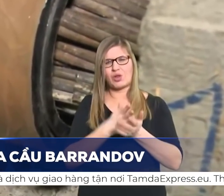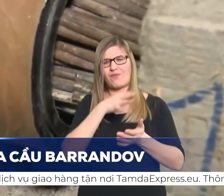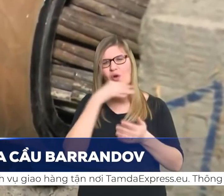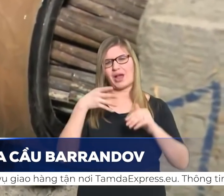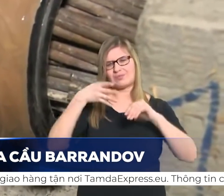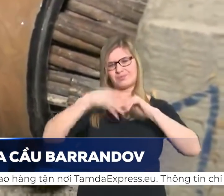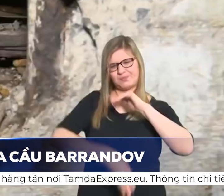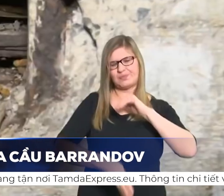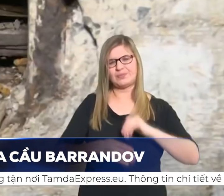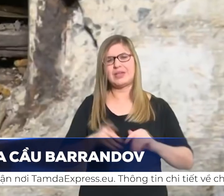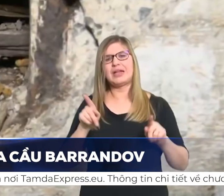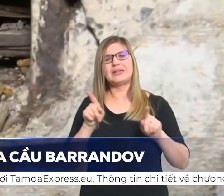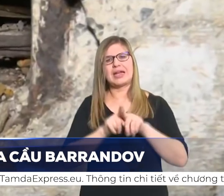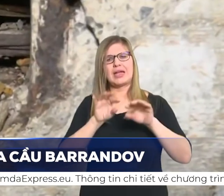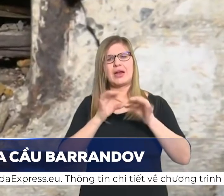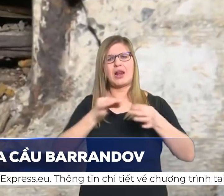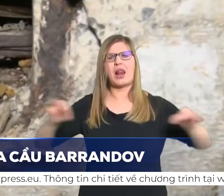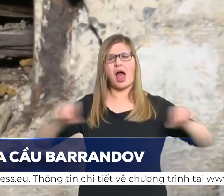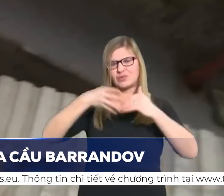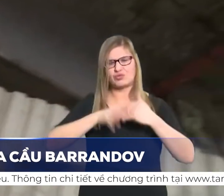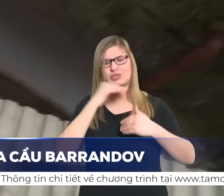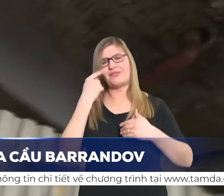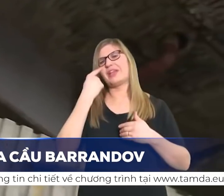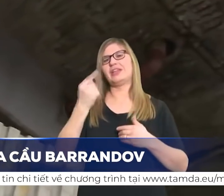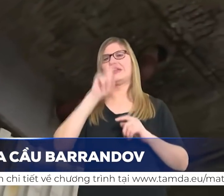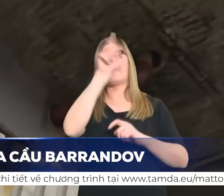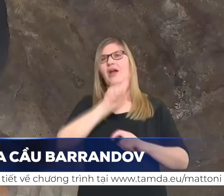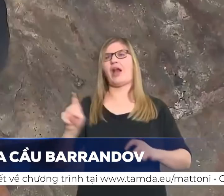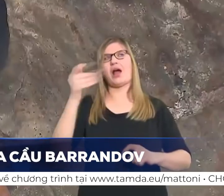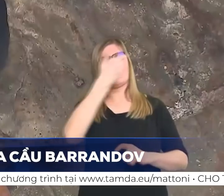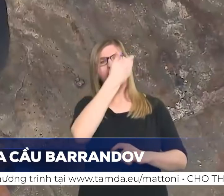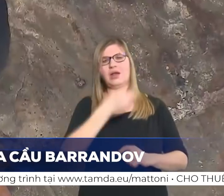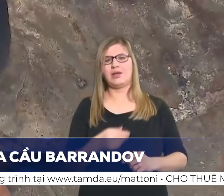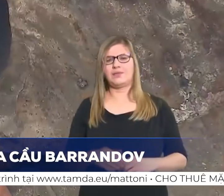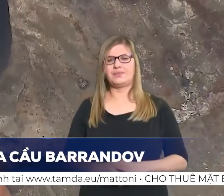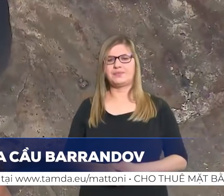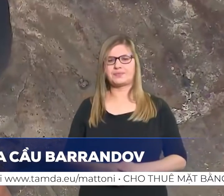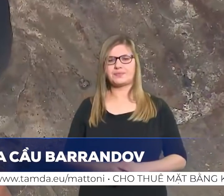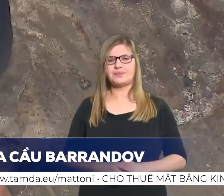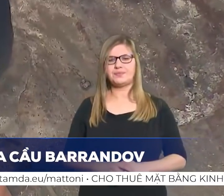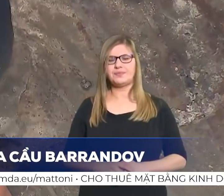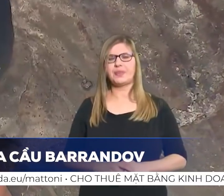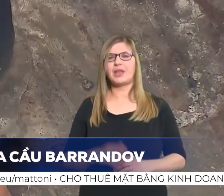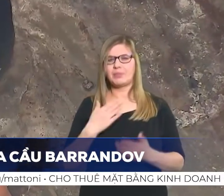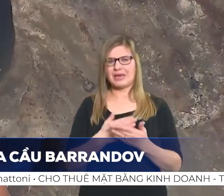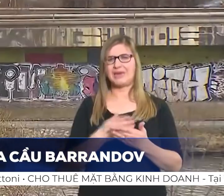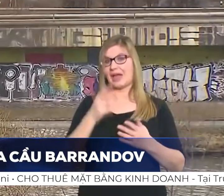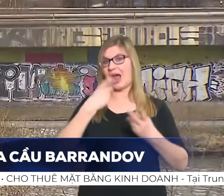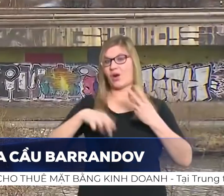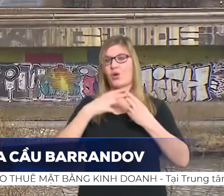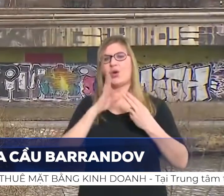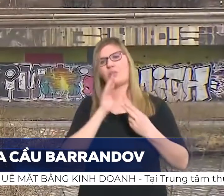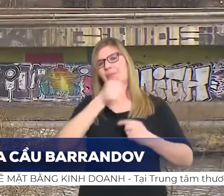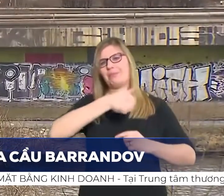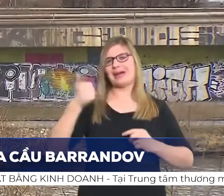ga Smíchov đến Skalka sẽ được chia thành tuyến X125 từ Smíchov đến Haie và tuyến 125 chạy giữa Skalka